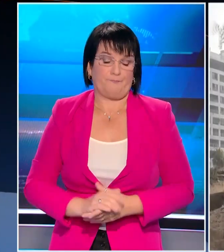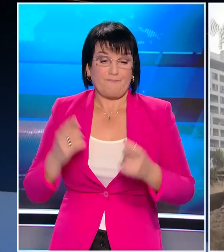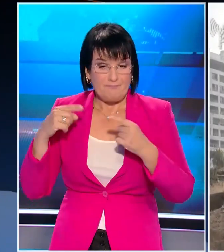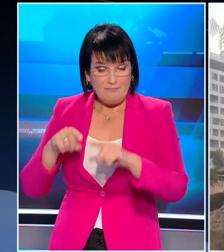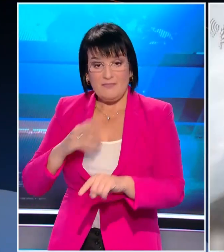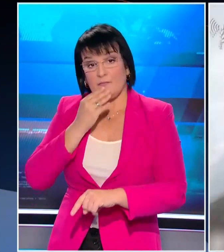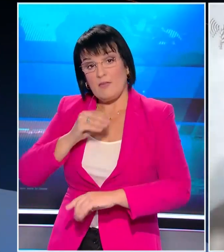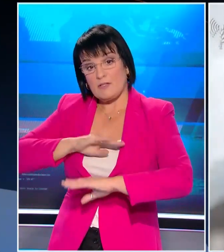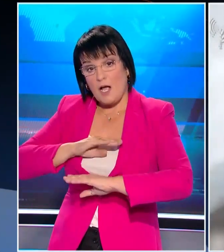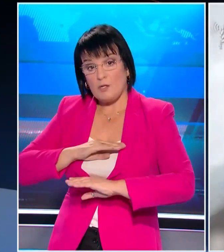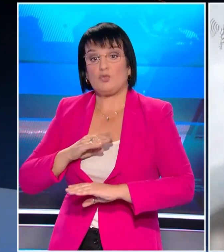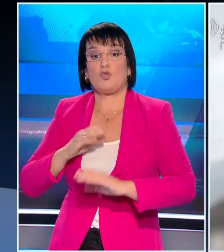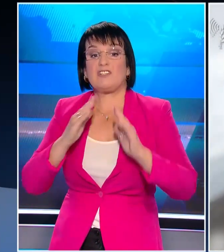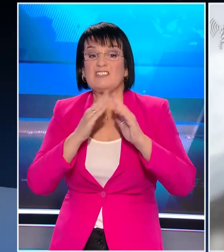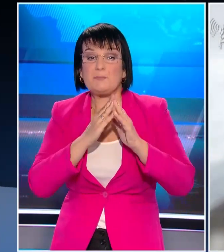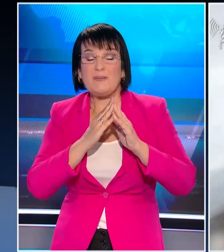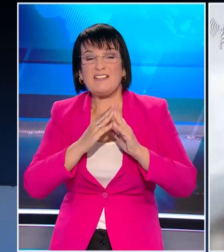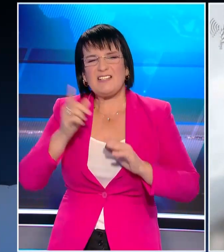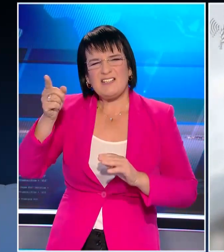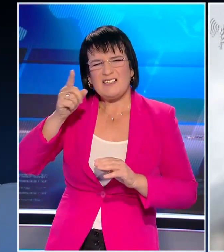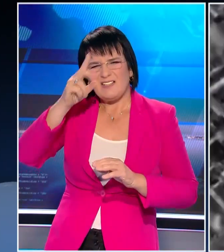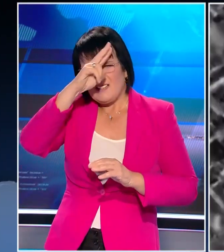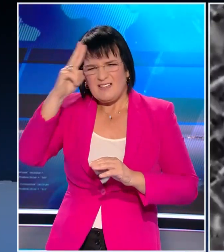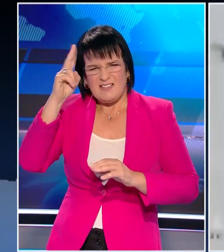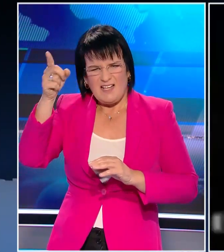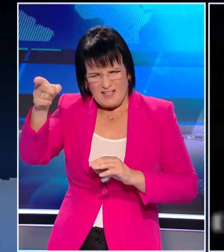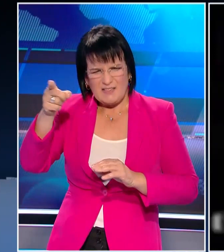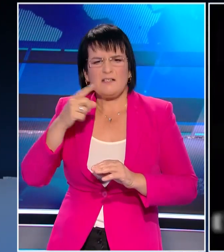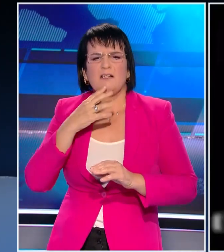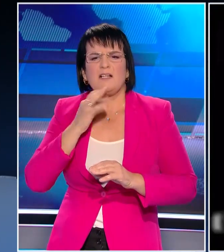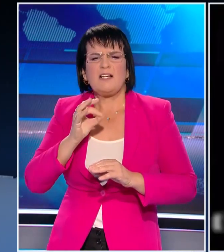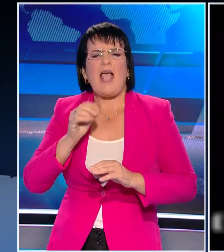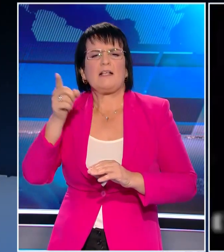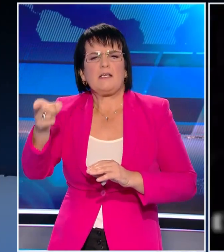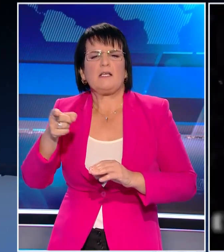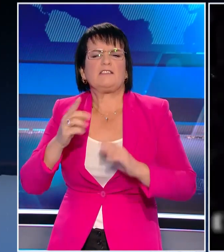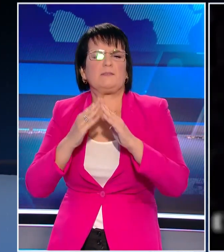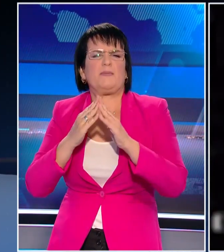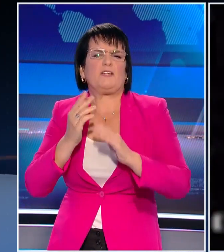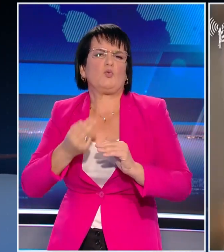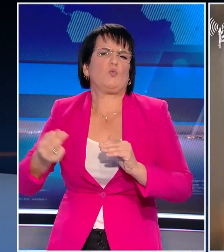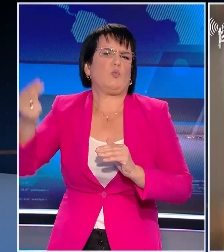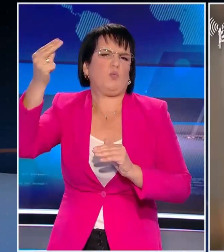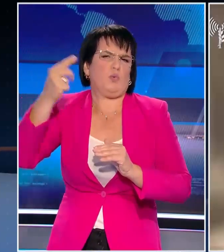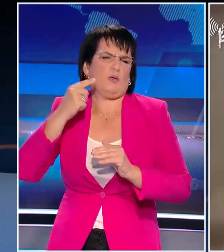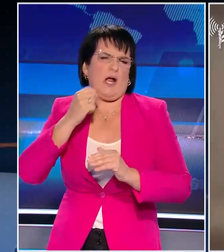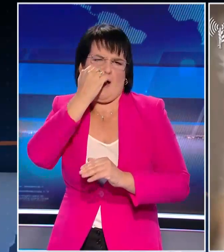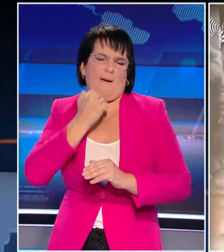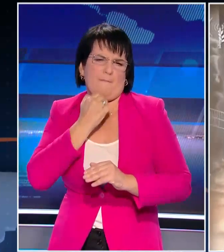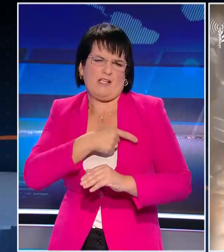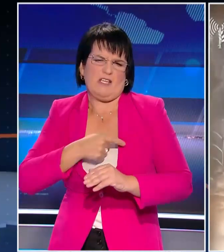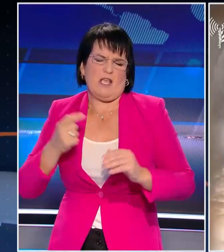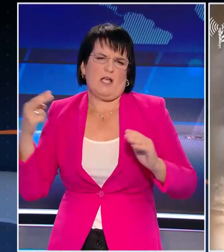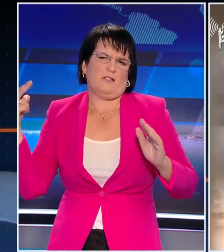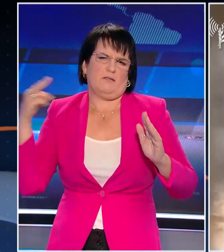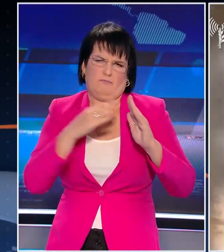Ταυτόχρονα, ο Ισραηλινός στρατός βομβάρδισε το σπίτι του ηγέτη της Χαμάς, Ισμαήλ Χανίγε, ο οποίος βρίσκεται στο Κατάρ. Το Ισραηλινό Υπουργείο Άμυνας ανακοίνωσε πως το κτίριο